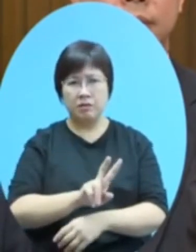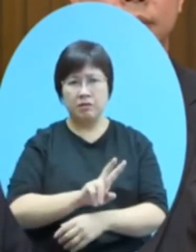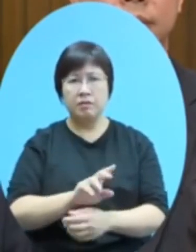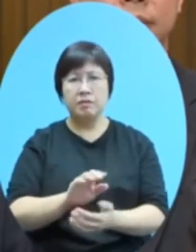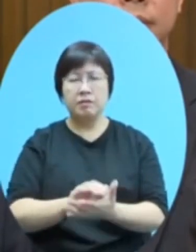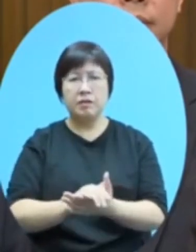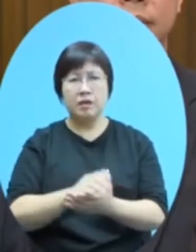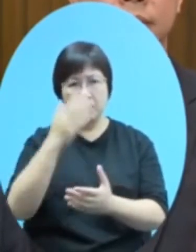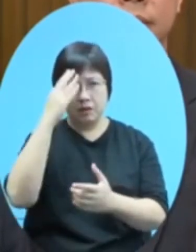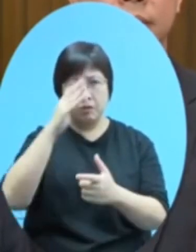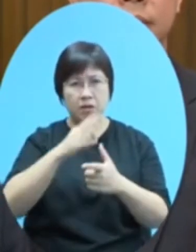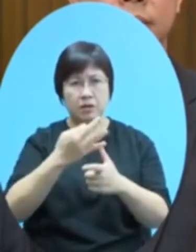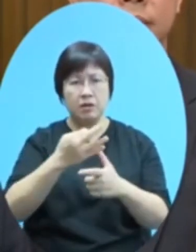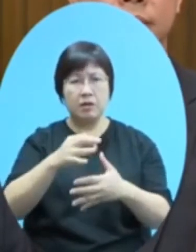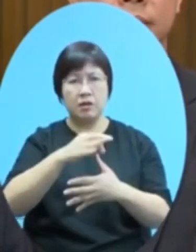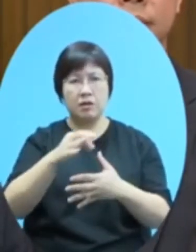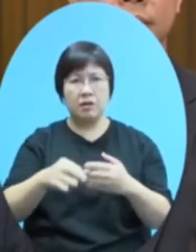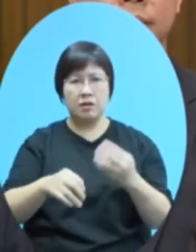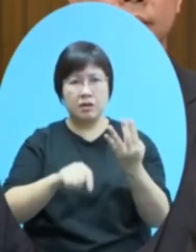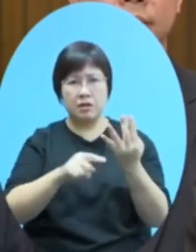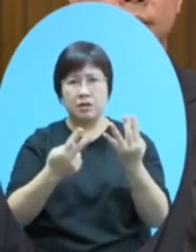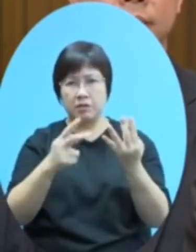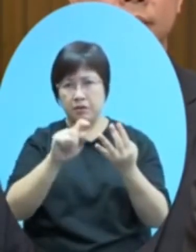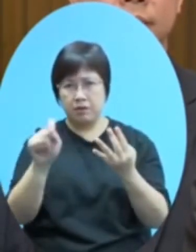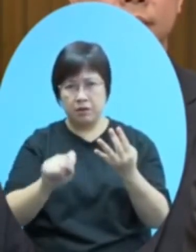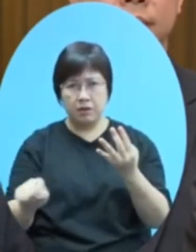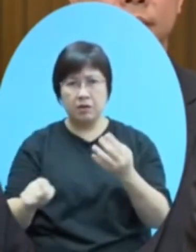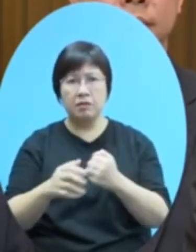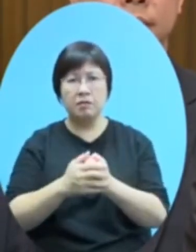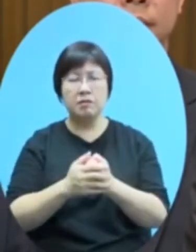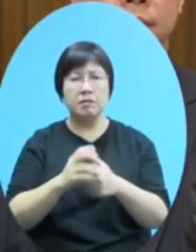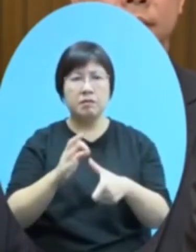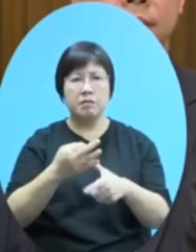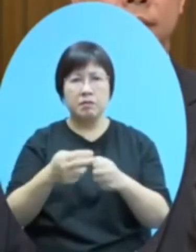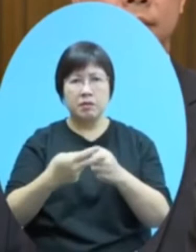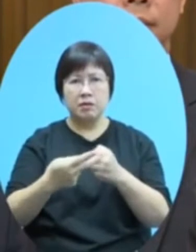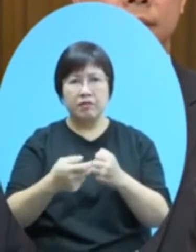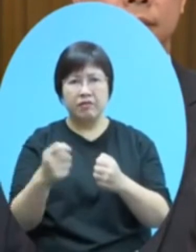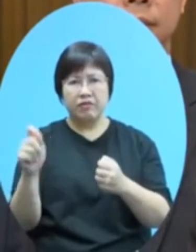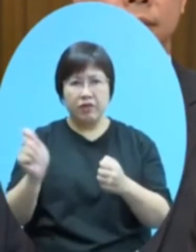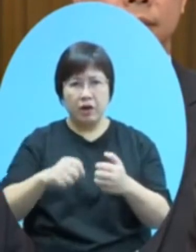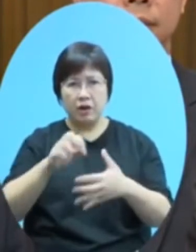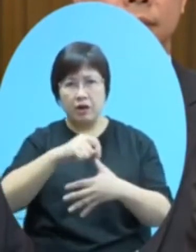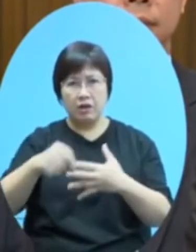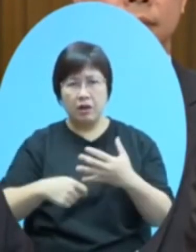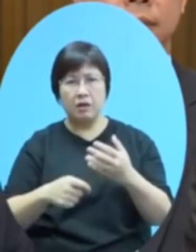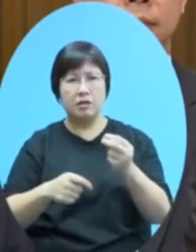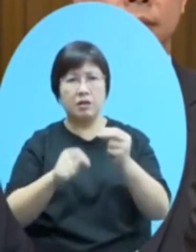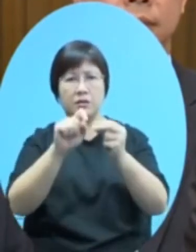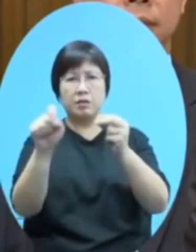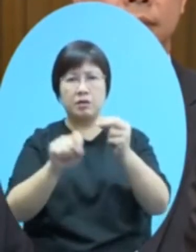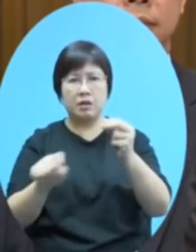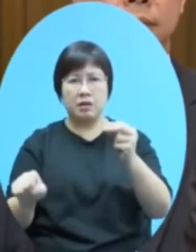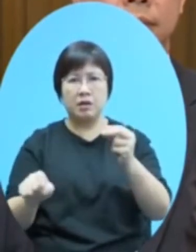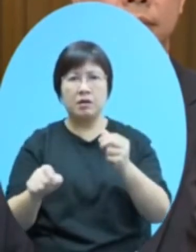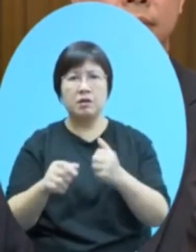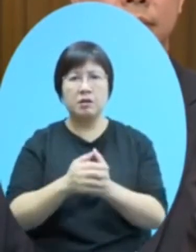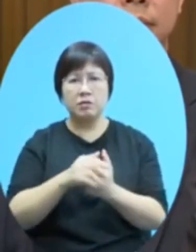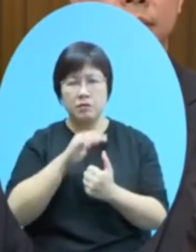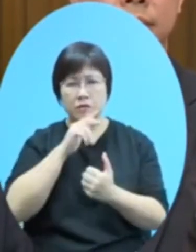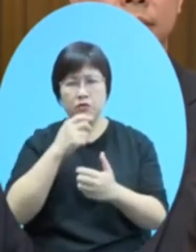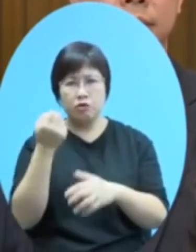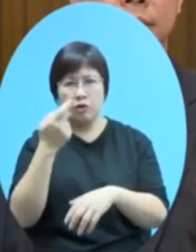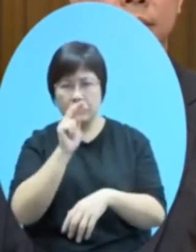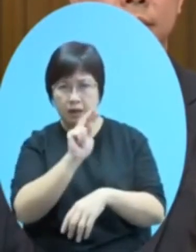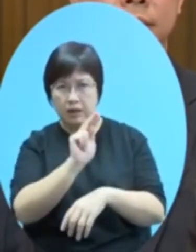第一季呢是下跌4.2%，第二季呢就加速到7%。如果再睇